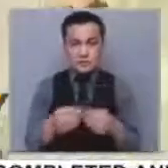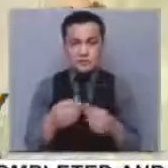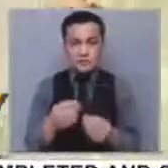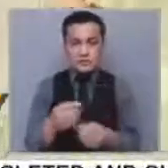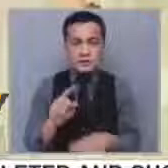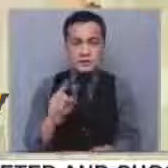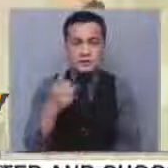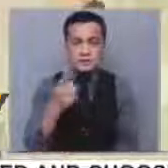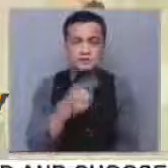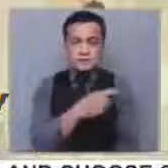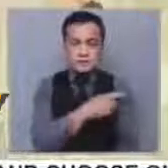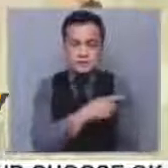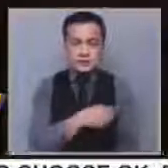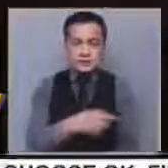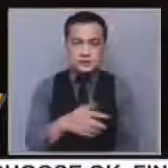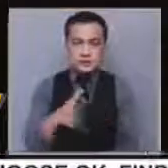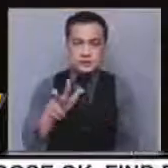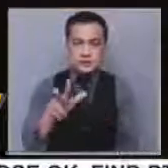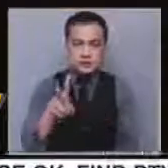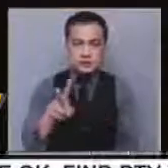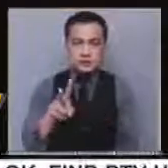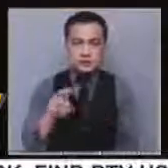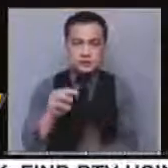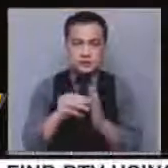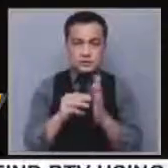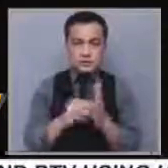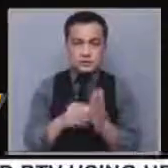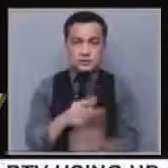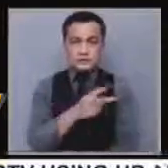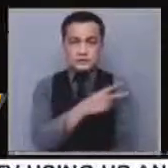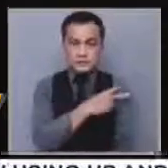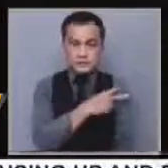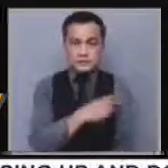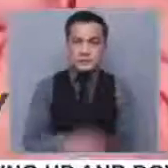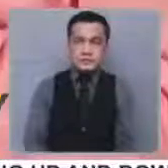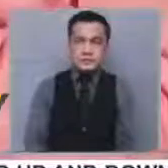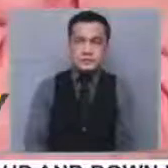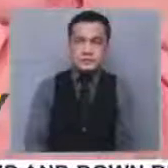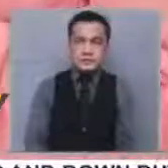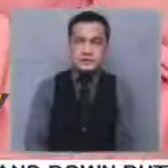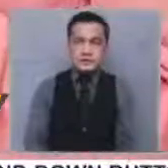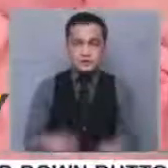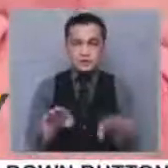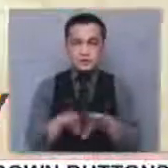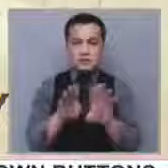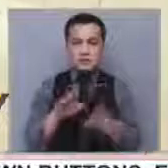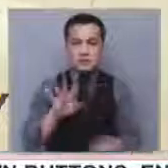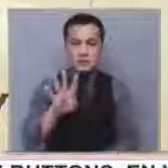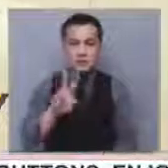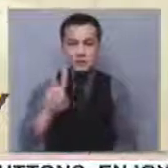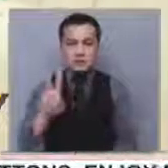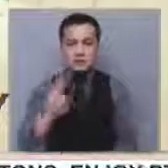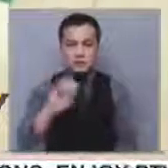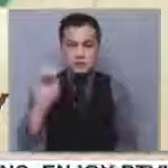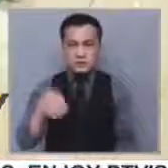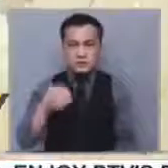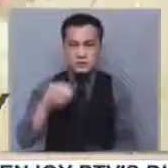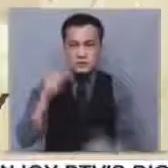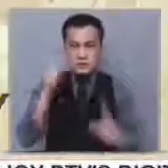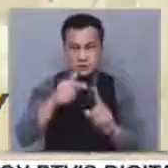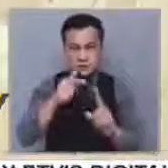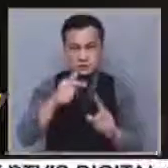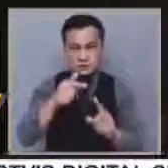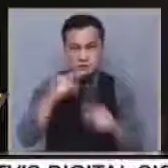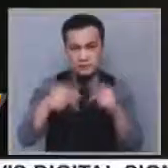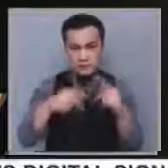at nasa 32 million naman ang fully vaccinated o katumbas na mahigit 42% ng target population. Punti